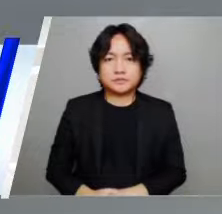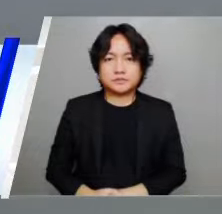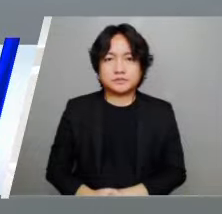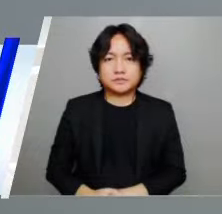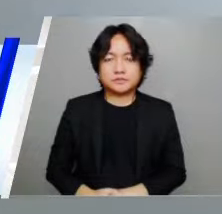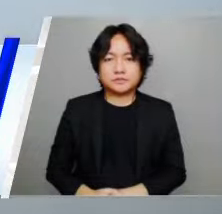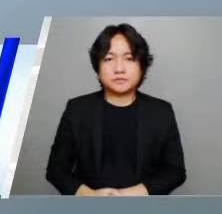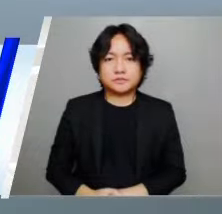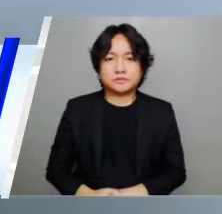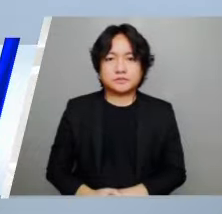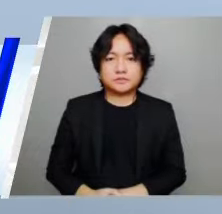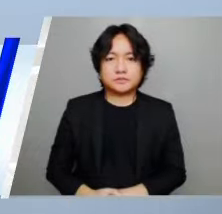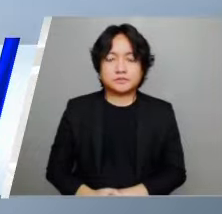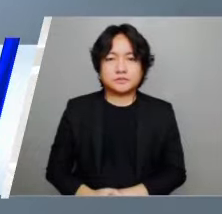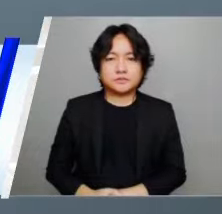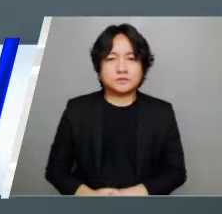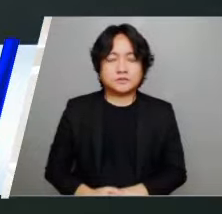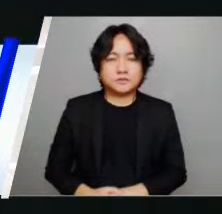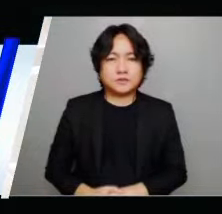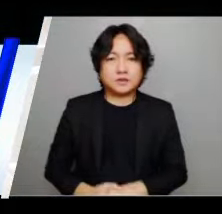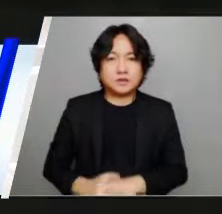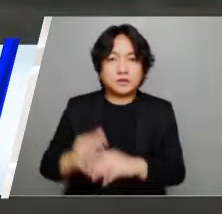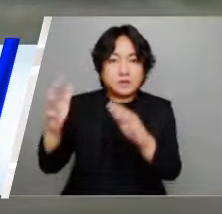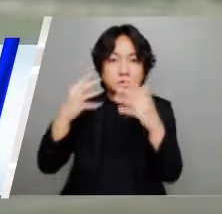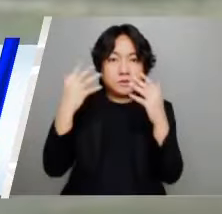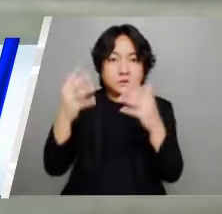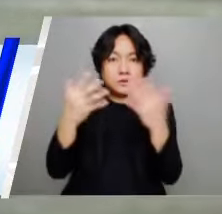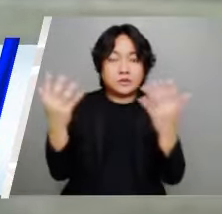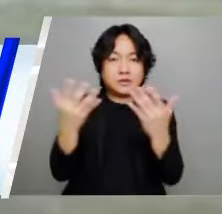Ramdam na rin ang bagyo sa bayan ng Bagao umaga pa lang.